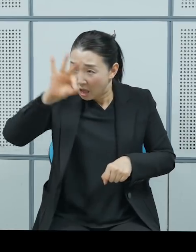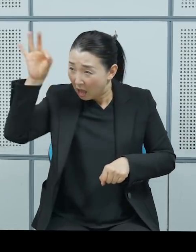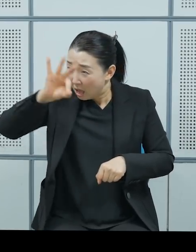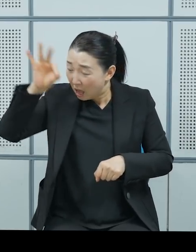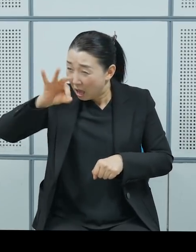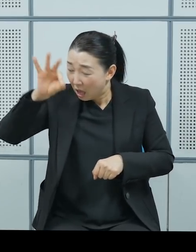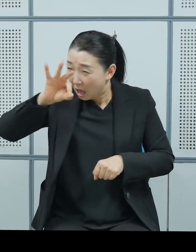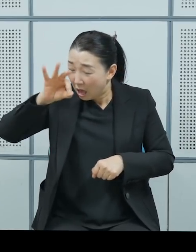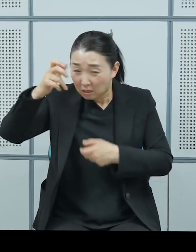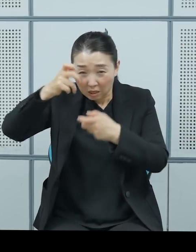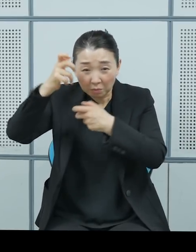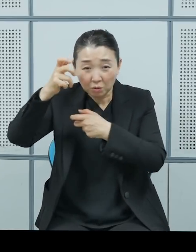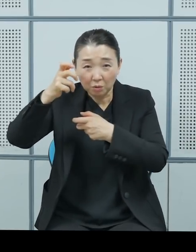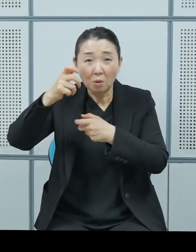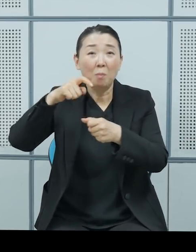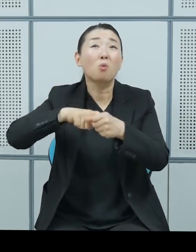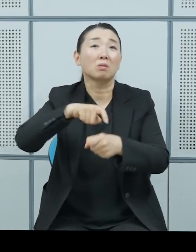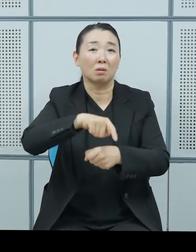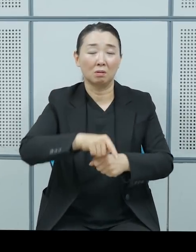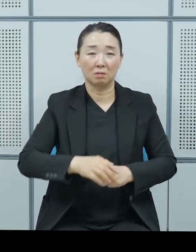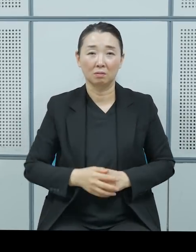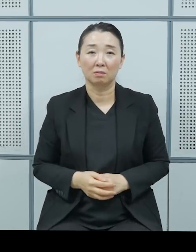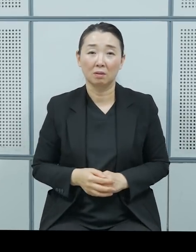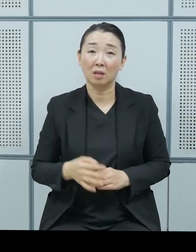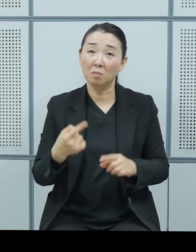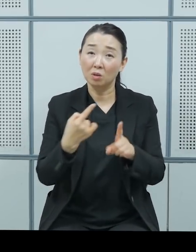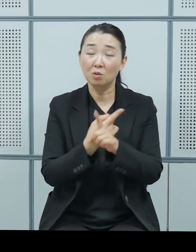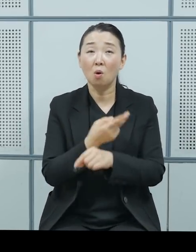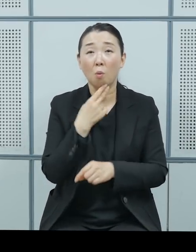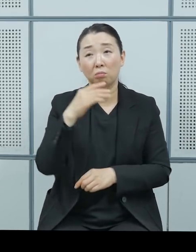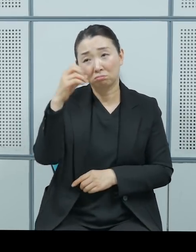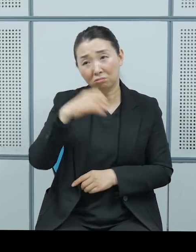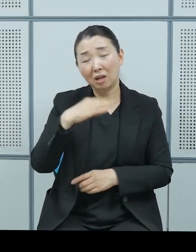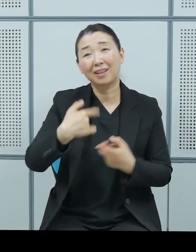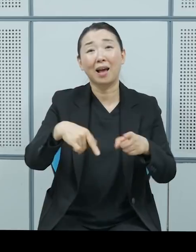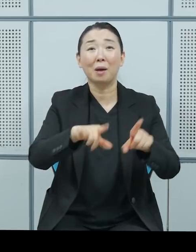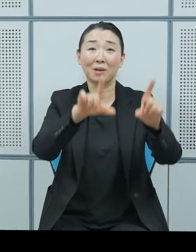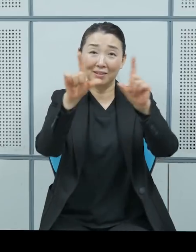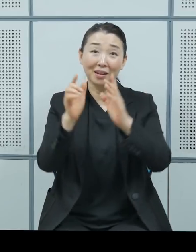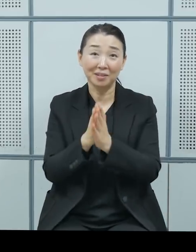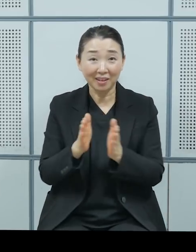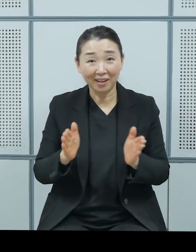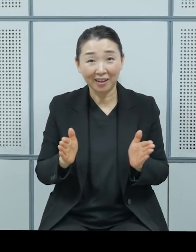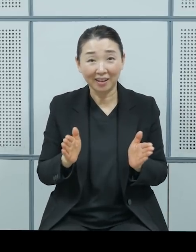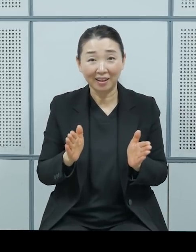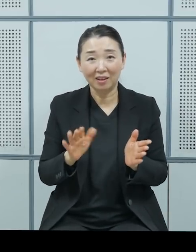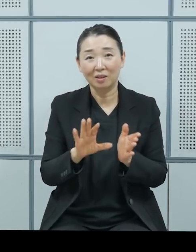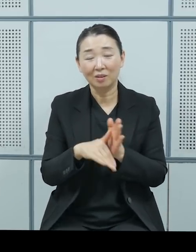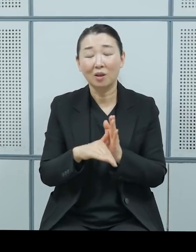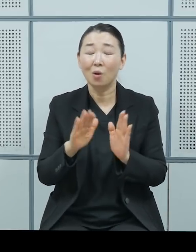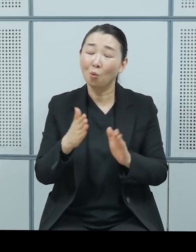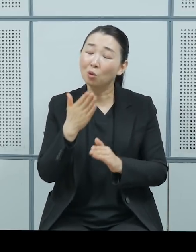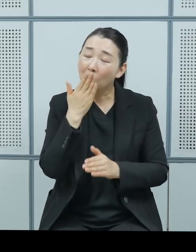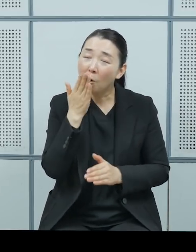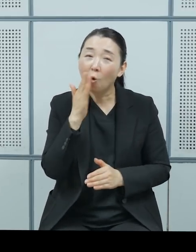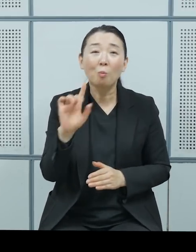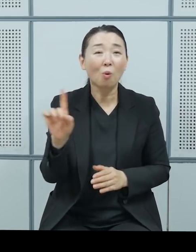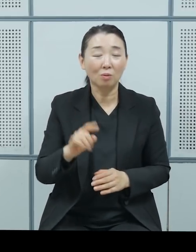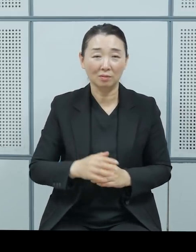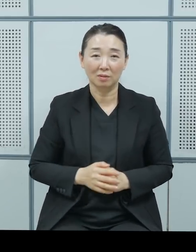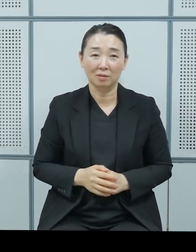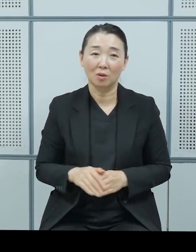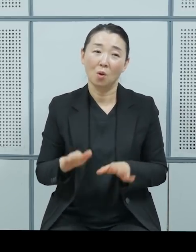거기 때문에 네. 목적이 거기 있잖아요. 그런데 네. 치료하지 않고 그냥 함께 살기 시작하면요. 오늘 뭐